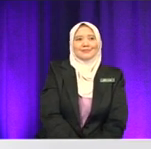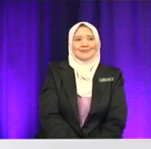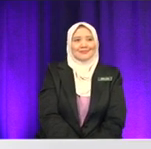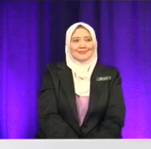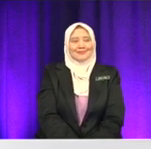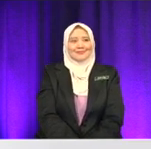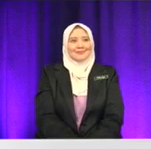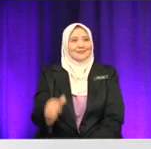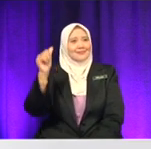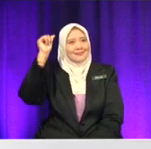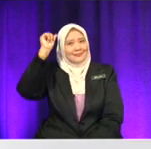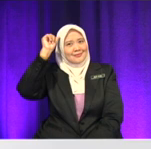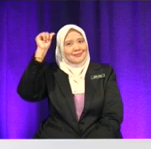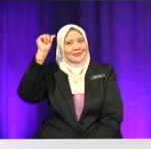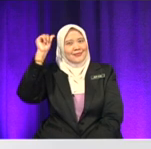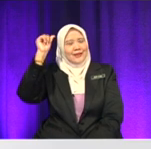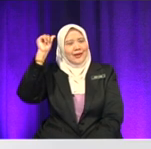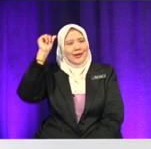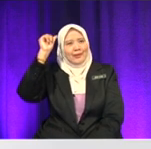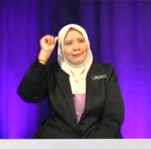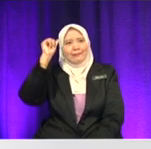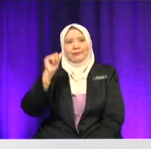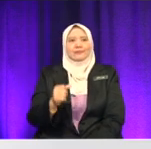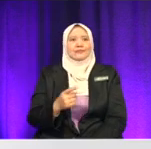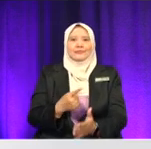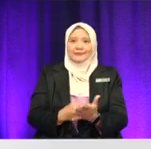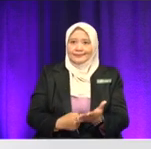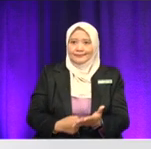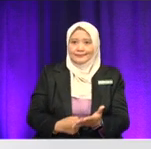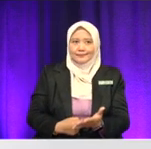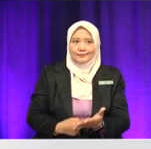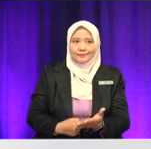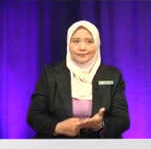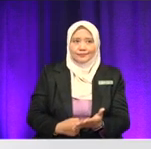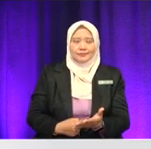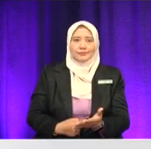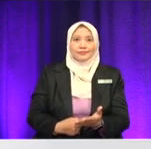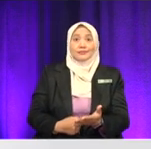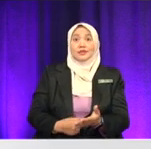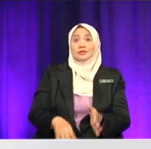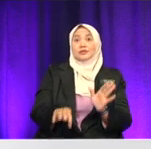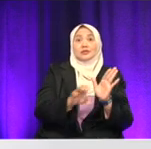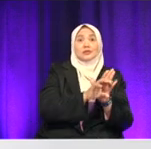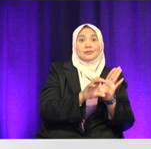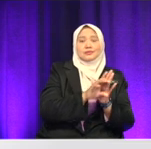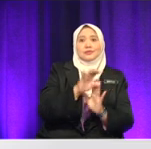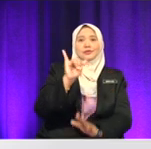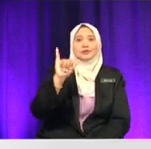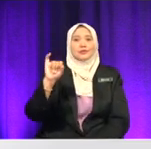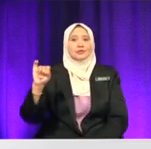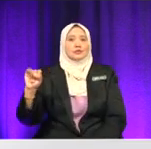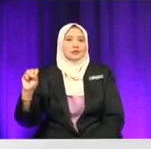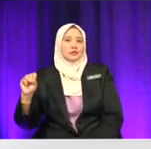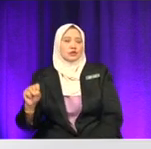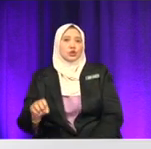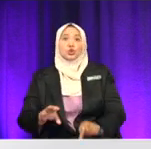dahi. Abbas, gambar apa ni, Abbas? Tu gambar yeast, cikgu. Okey, gambar yeast. Yeast